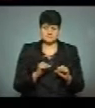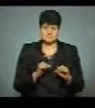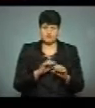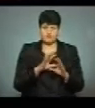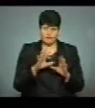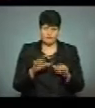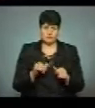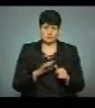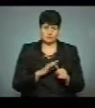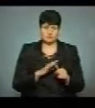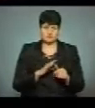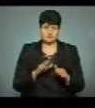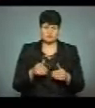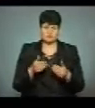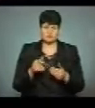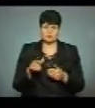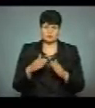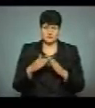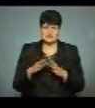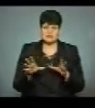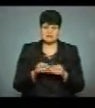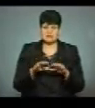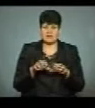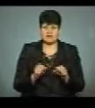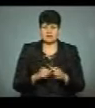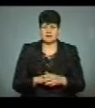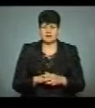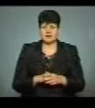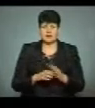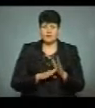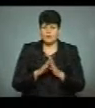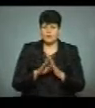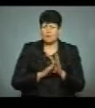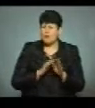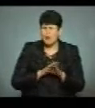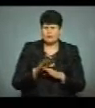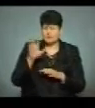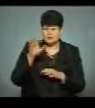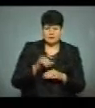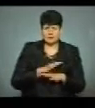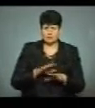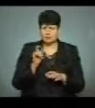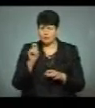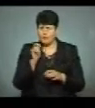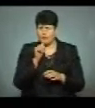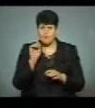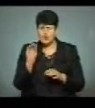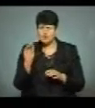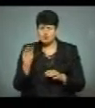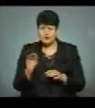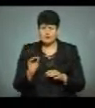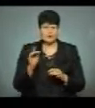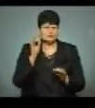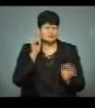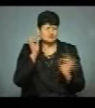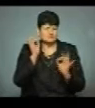все на мешканців будинку, тобто співвласників, власників будинку. Повністю фасад ми знімати не будемо. Тобто простукається, яка буде гудити, та що